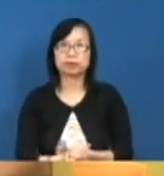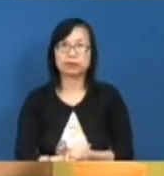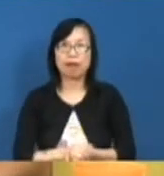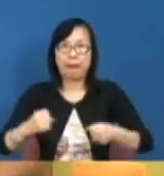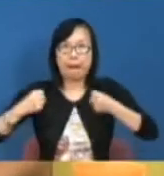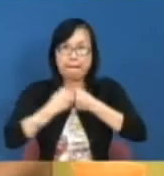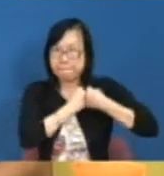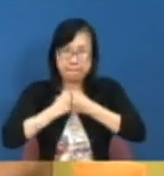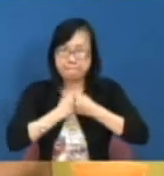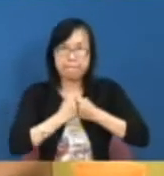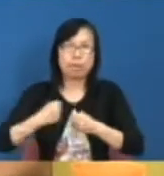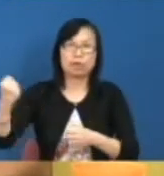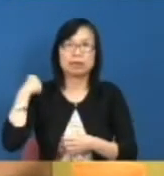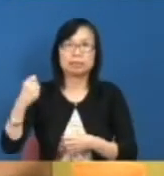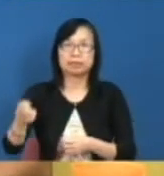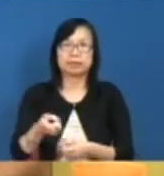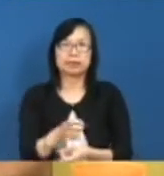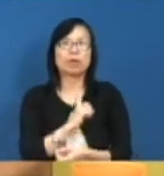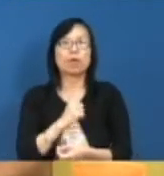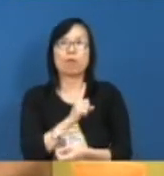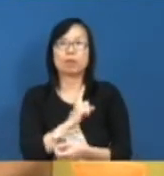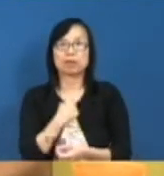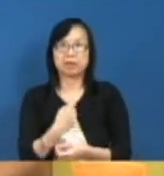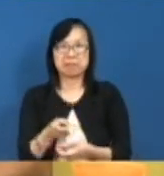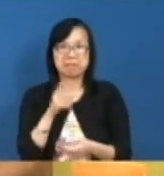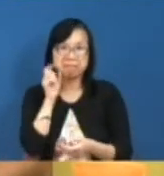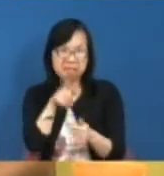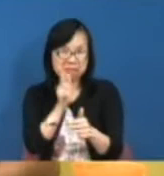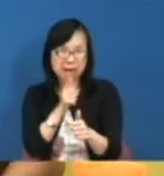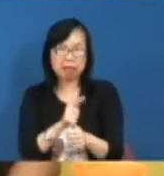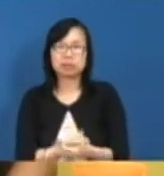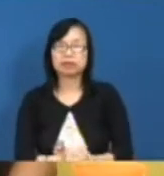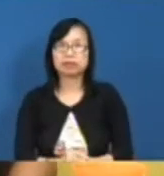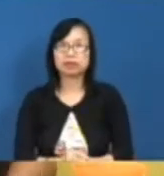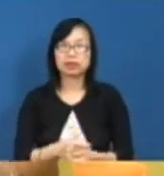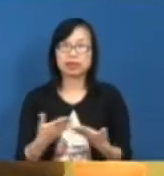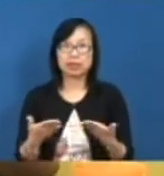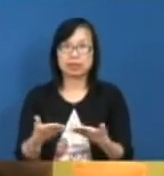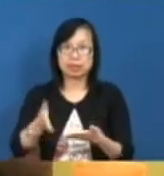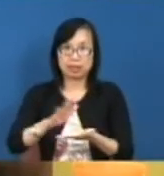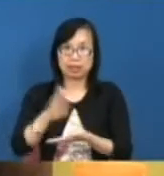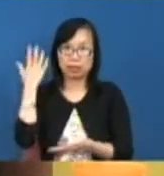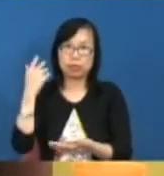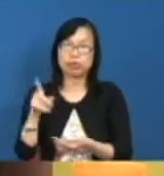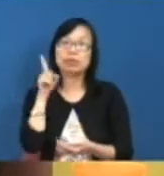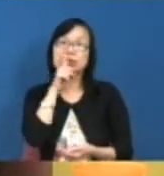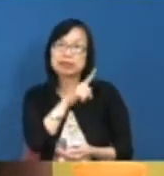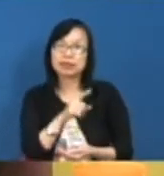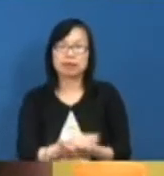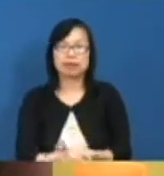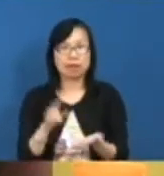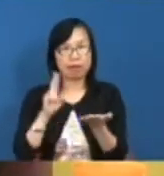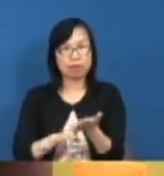暴力事件，即係小弟就係其中一個俾人指責嘅人啦。嗱，咁就大家睇下啦。而家已經過咗一個禮拜，咁今日信報